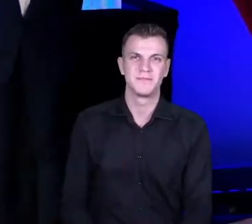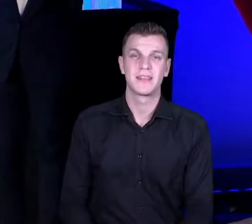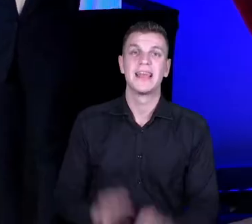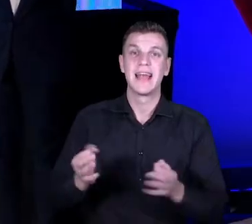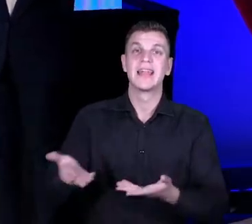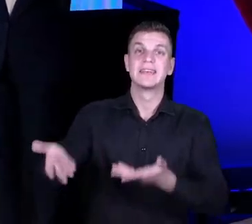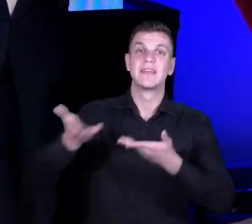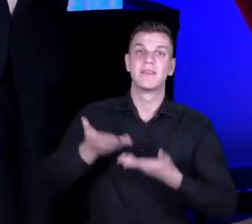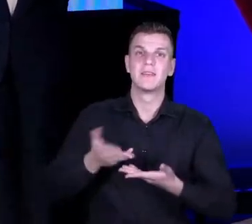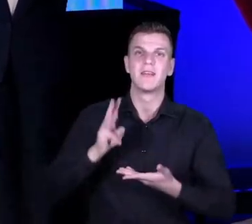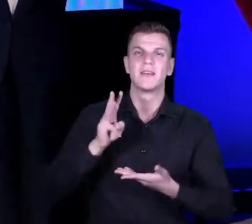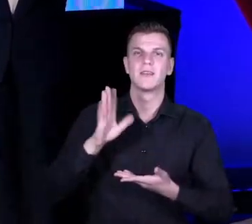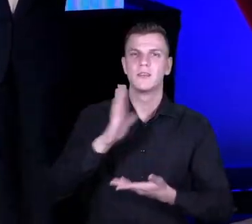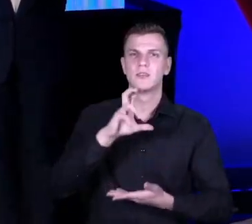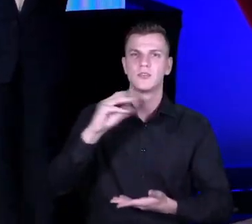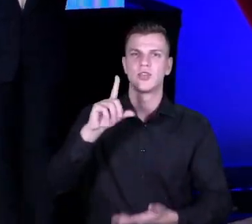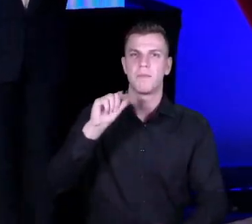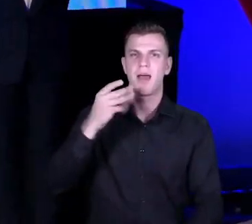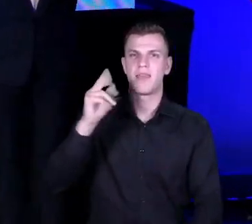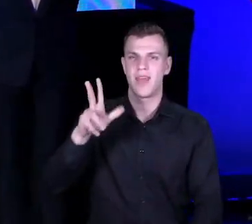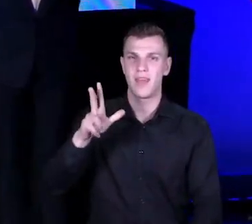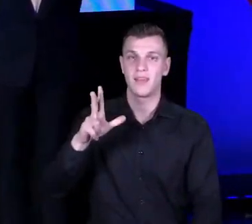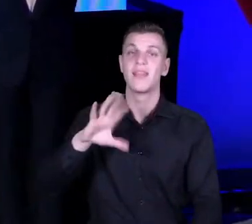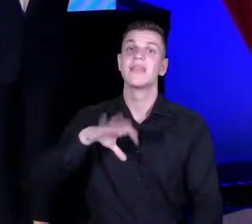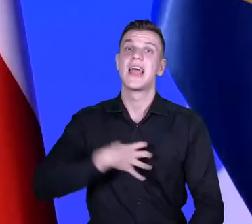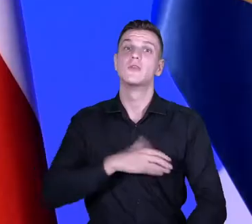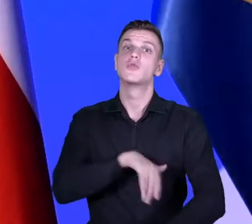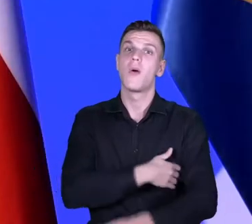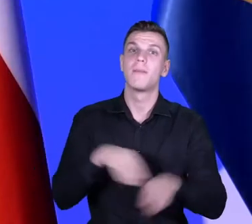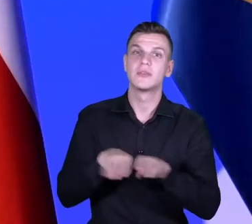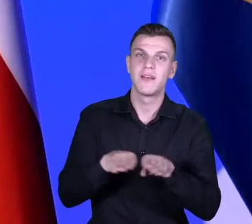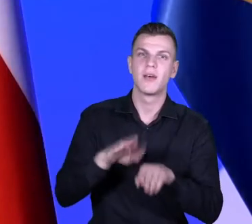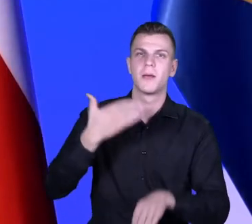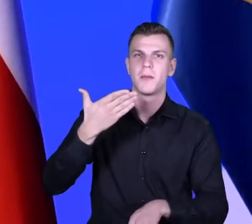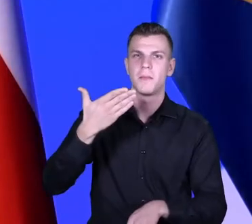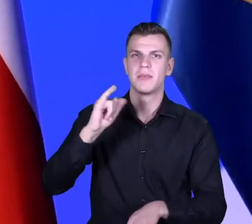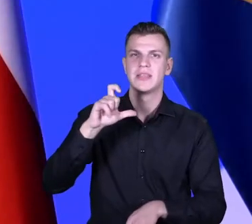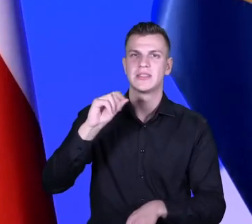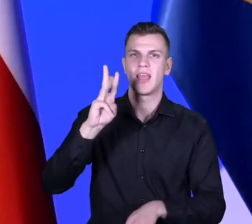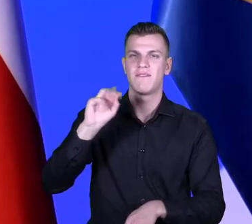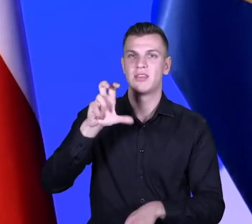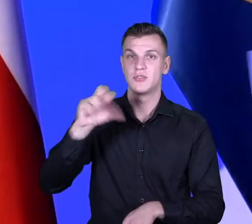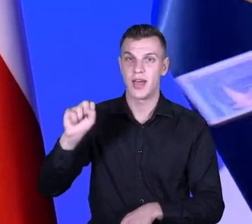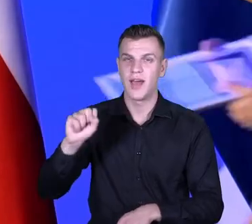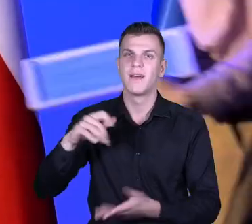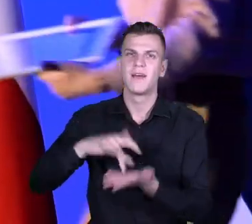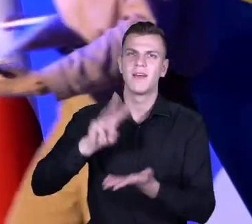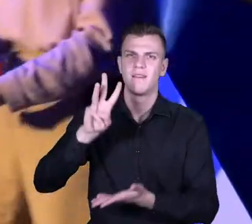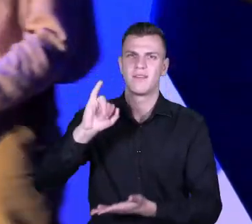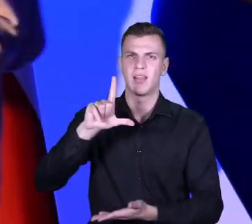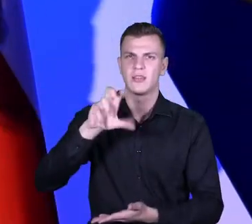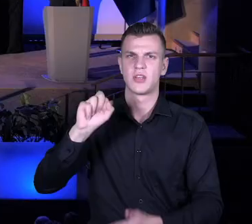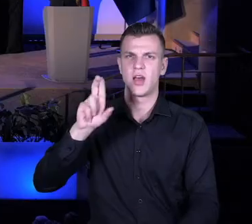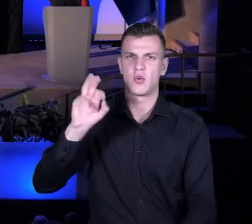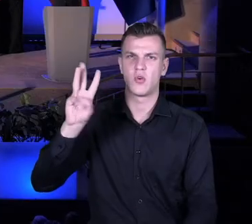Zapraszam Wiesława Szczepanka, dyrektora Szkoły Podstawowej imienia Adama Mickiewicza w Bieńczarowej. Na razie sami mężczyźni z jakiegoś powodu.